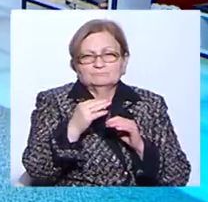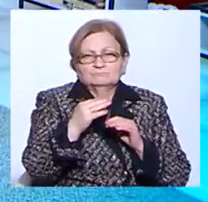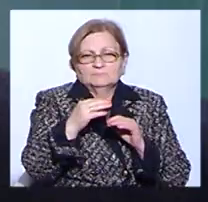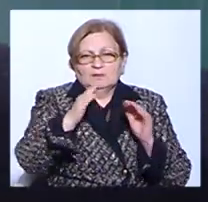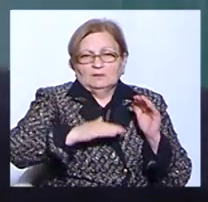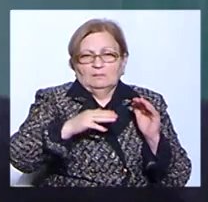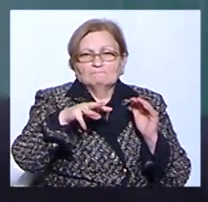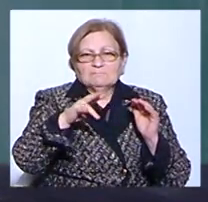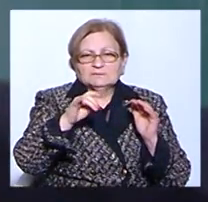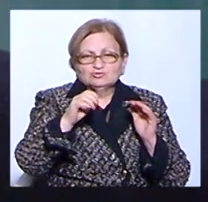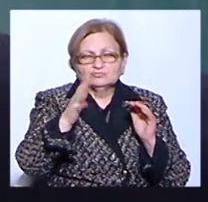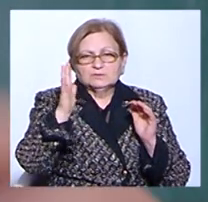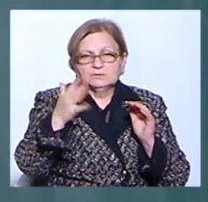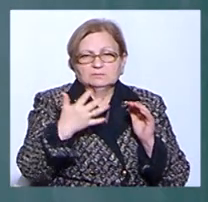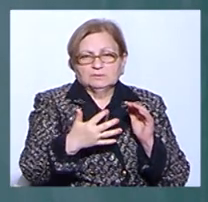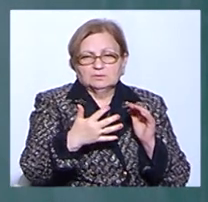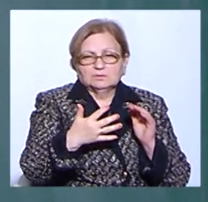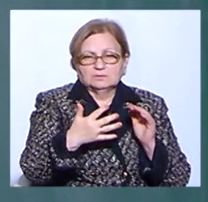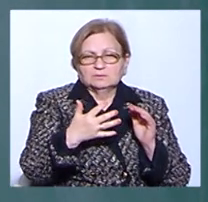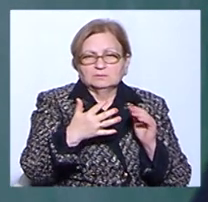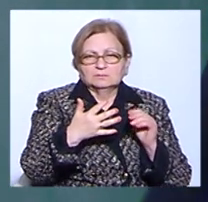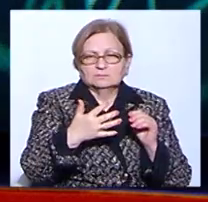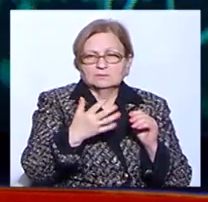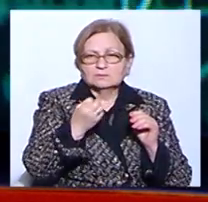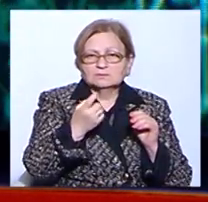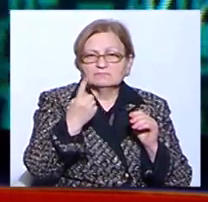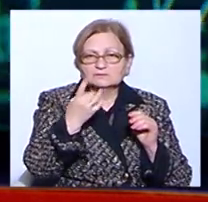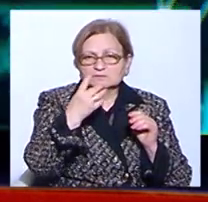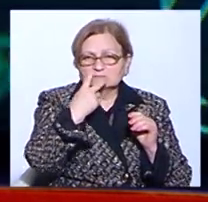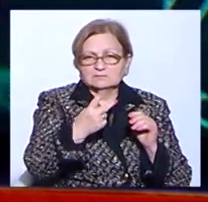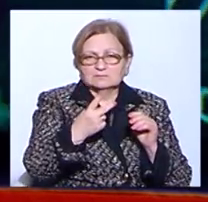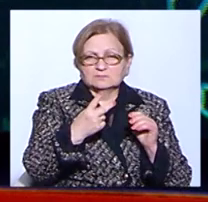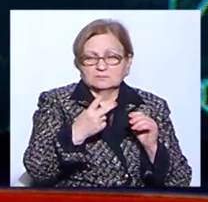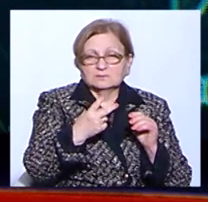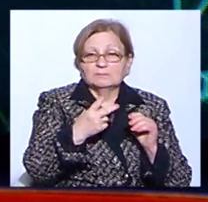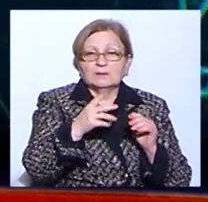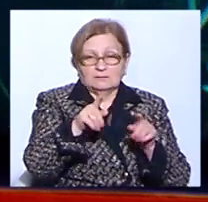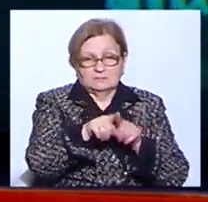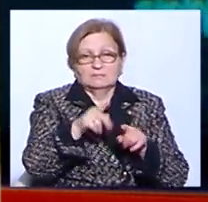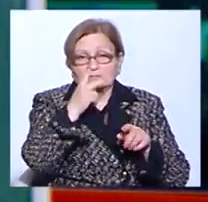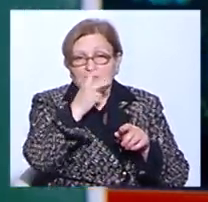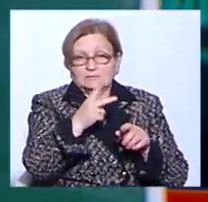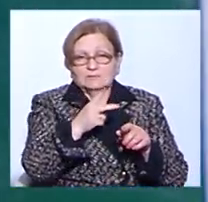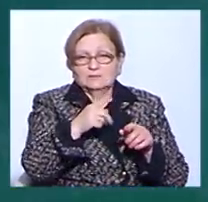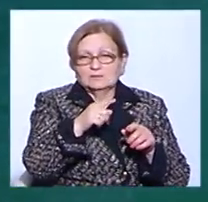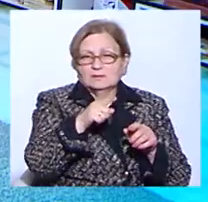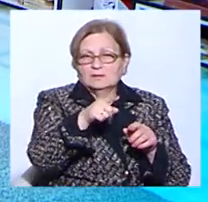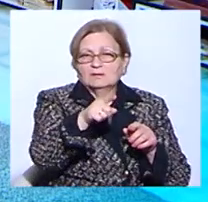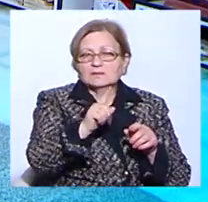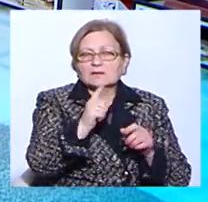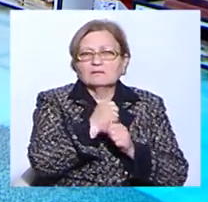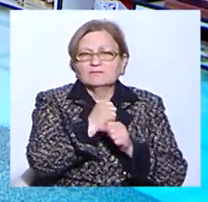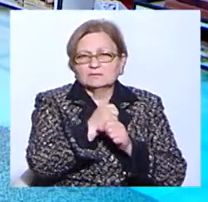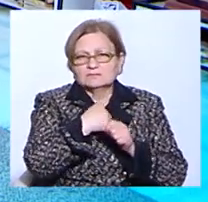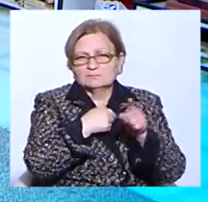ხოლო ნიშნელი იქნება 5. კიდევ ერთხელ ვნახოთ, რომ ეს მართლაც ისეა. მაშ ამ შემთხვევაში მე რა